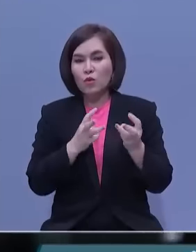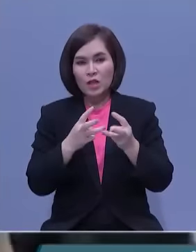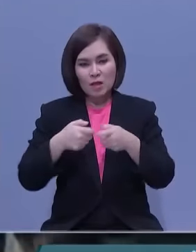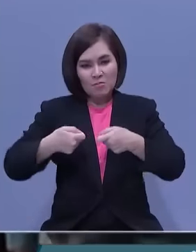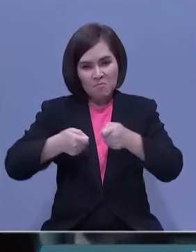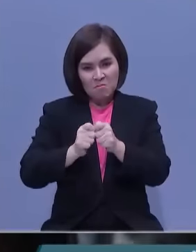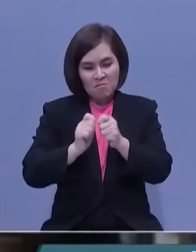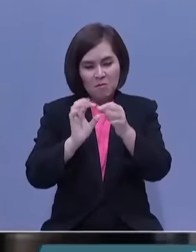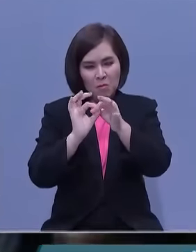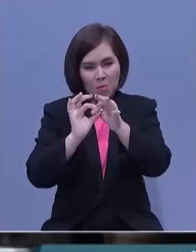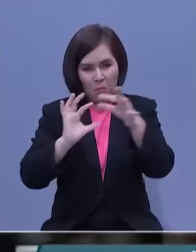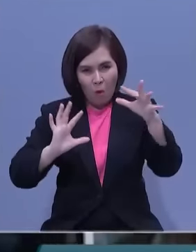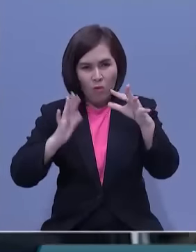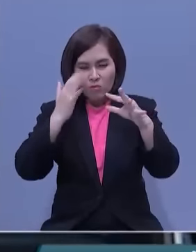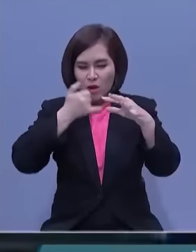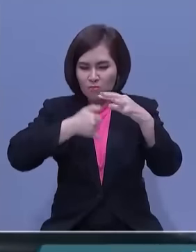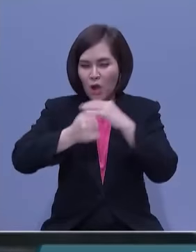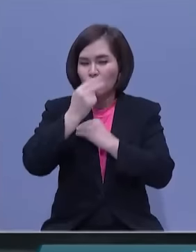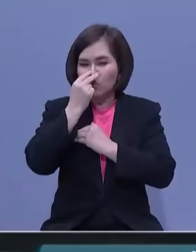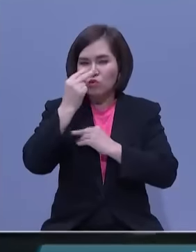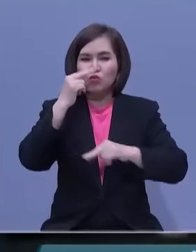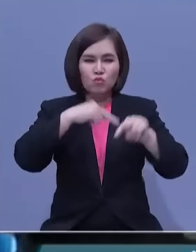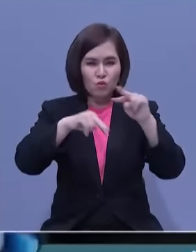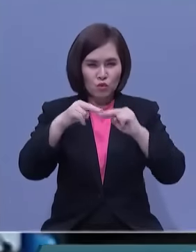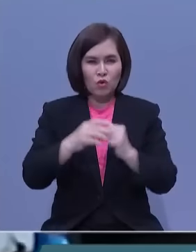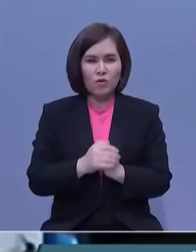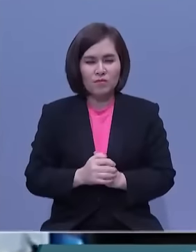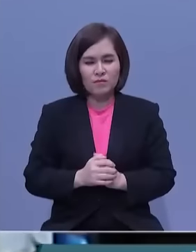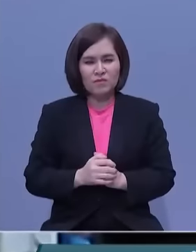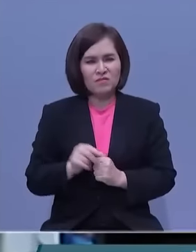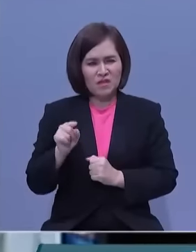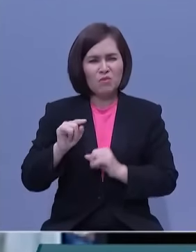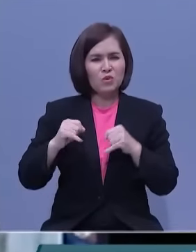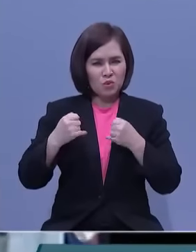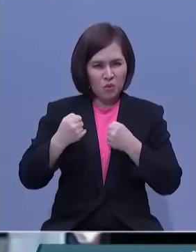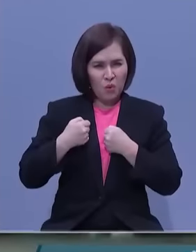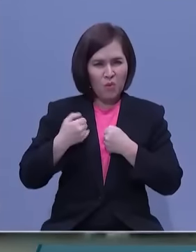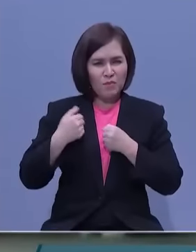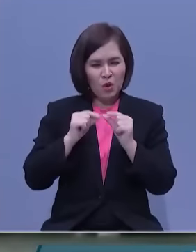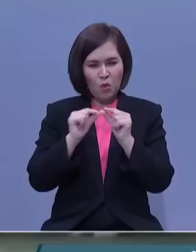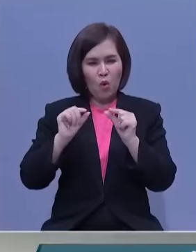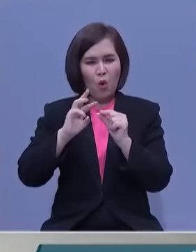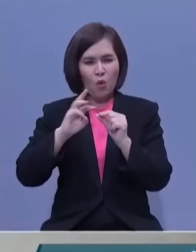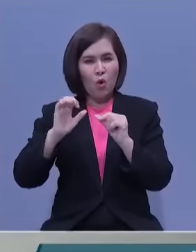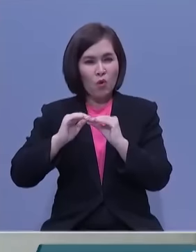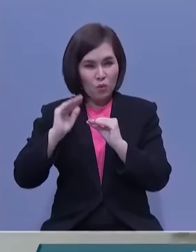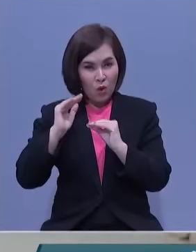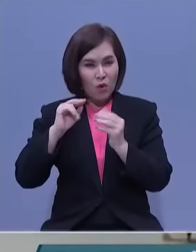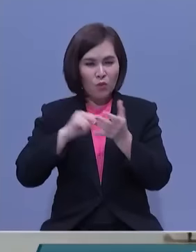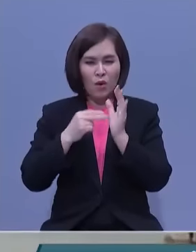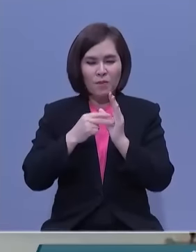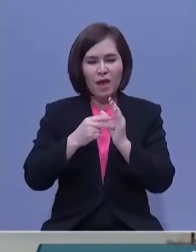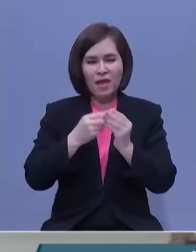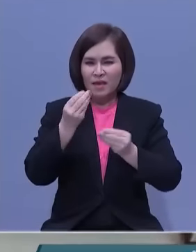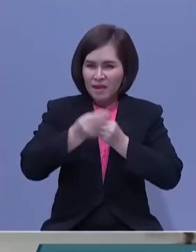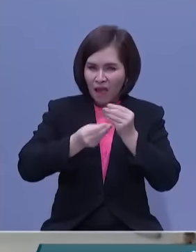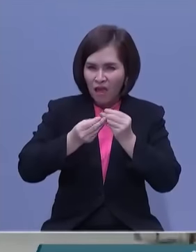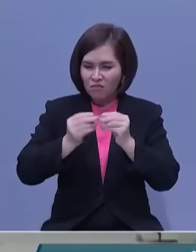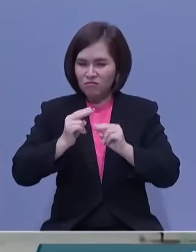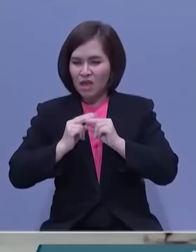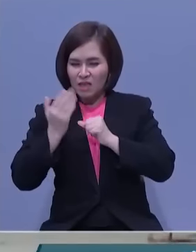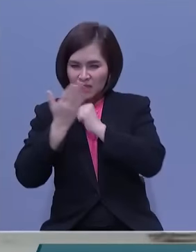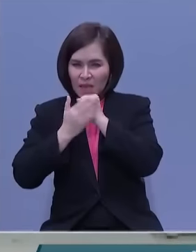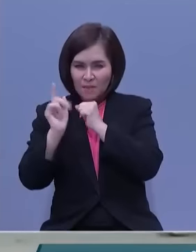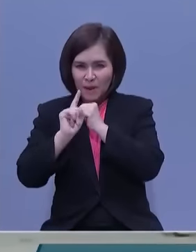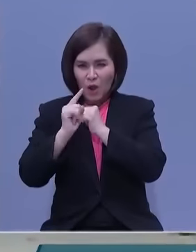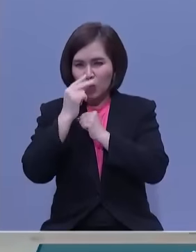ไปคาดว่าน่าจะเป็นของเจ้าตัวแต่เสพหรือขายล่ะคะคุณผู้ชม 670เมตเจ้าหน้าที่ก็ไปเก็บลาย